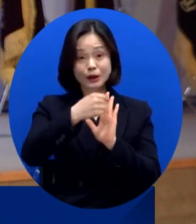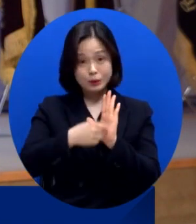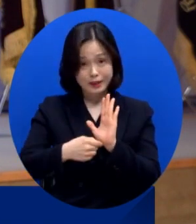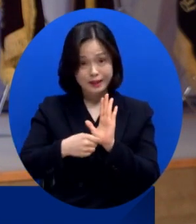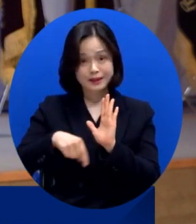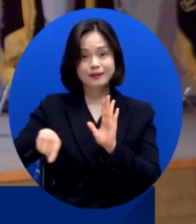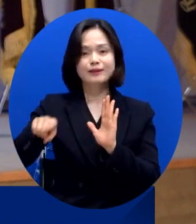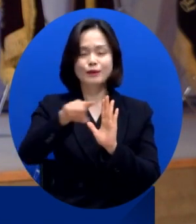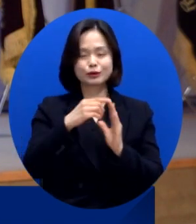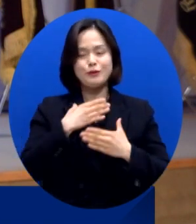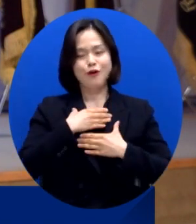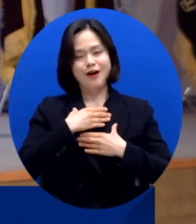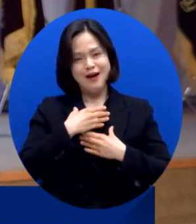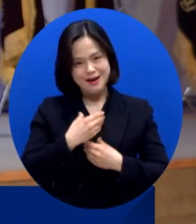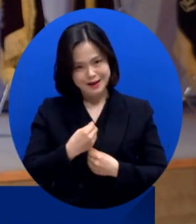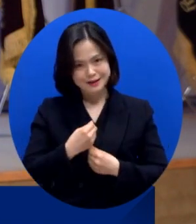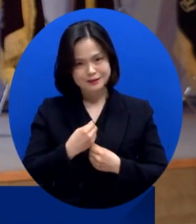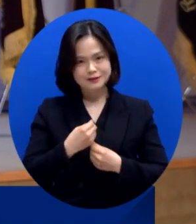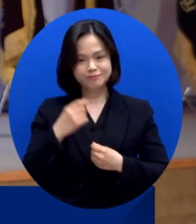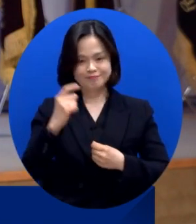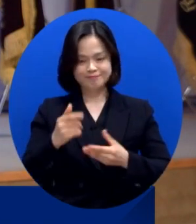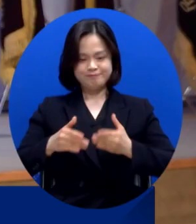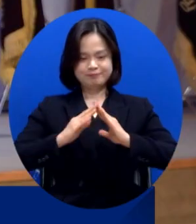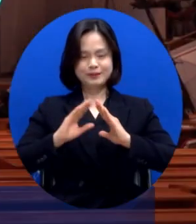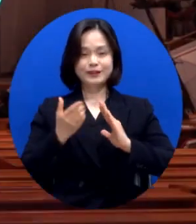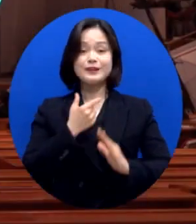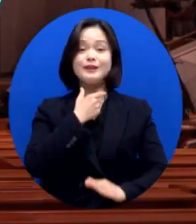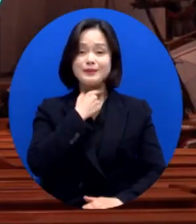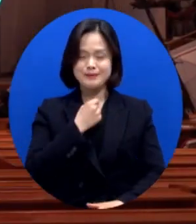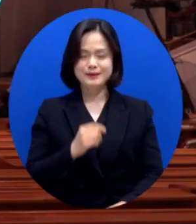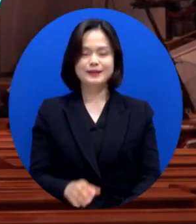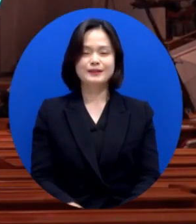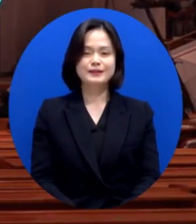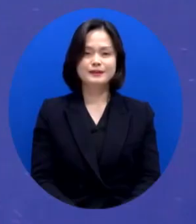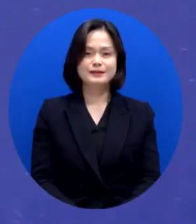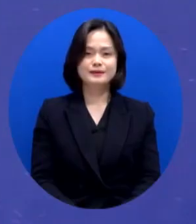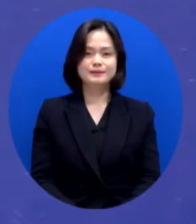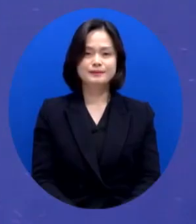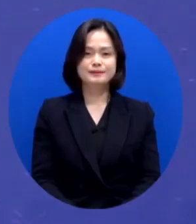평안하고 든든히 서가는 그런 은혜가 있기를 바라겠습니다.